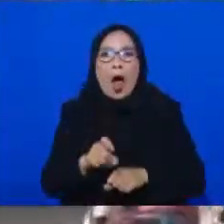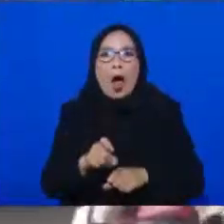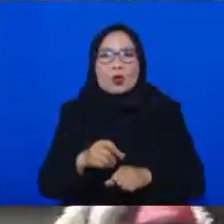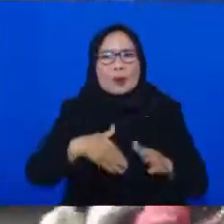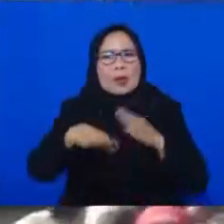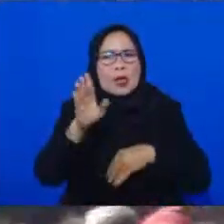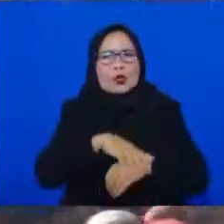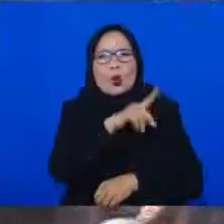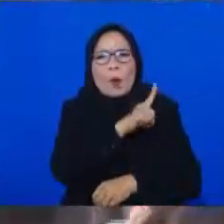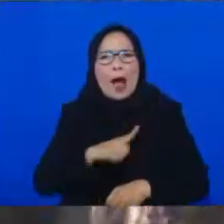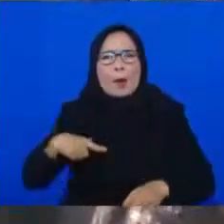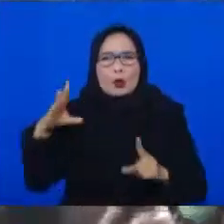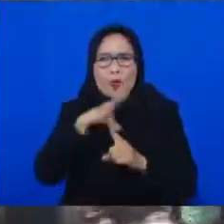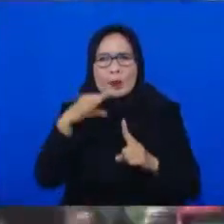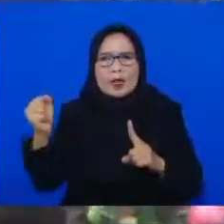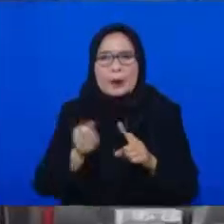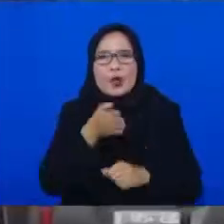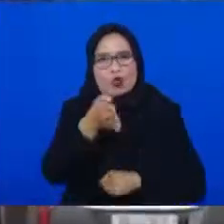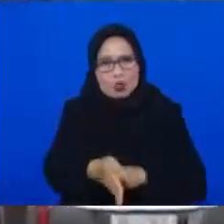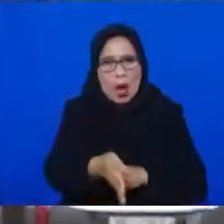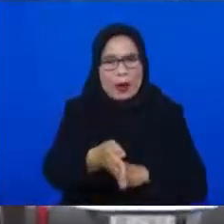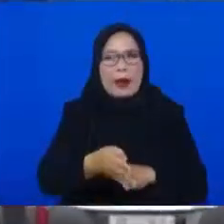lama untuk mencapai tujuan.